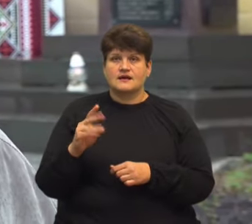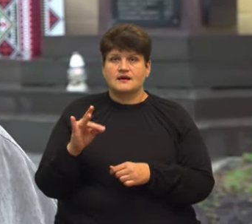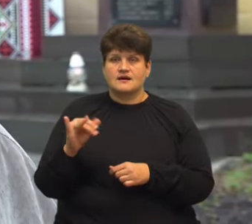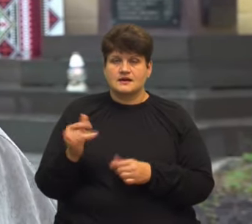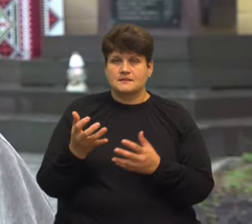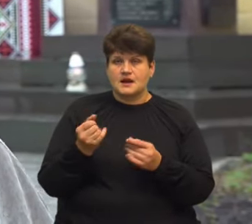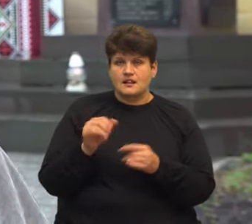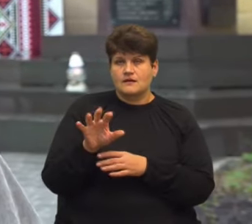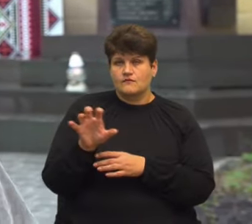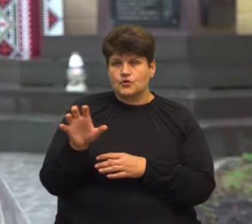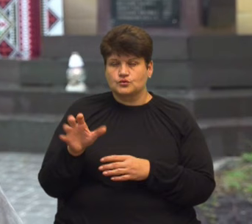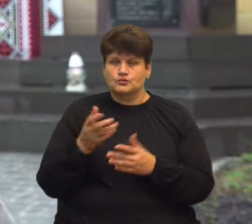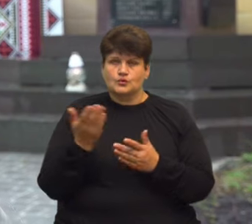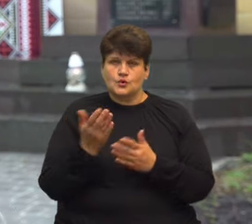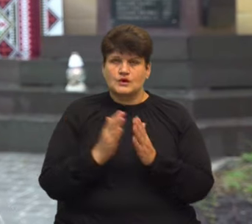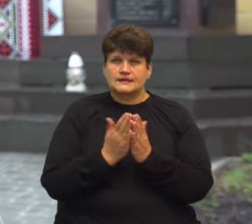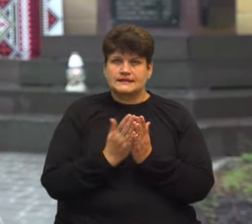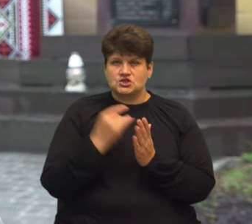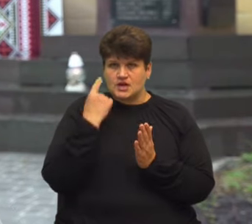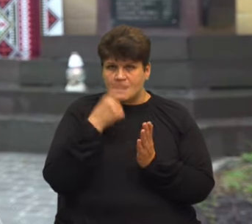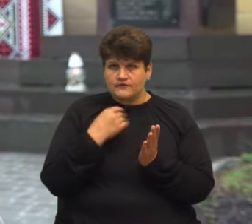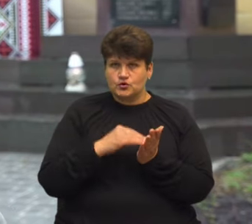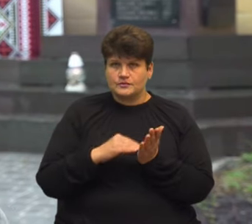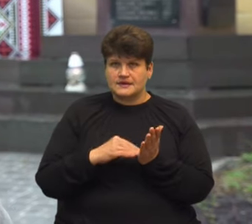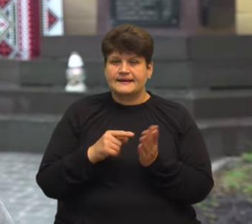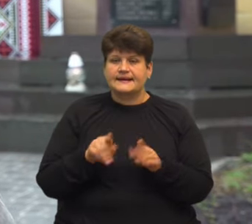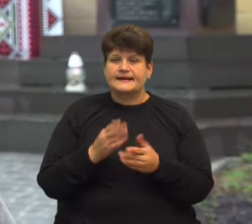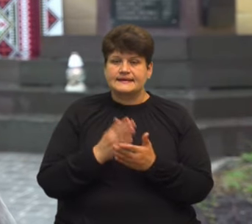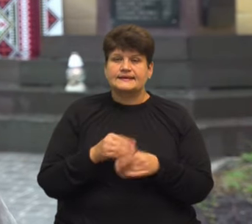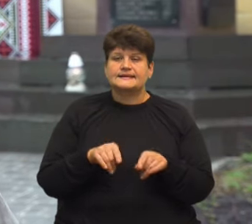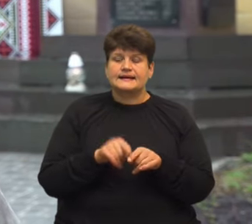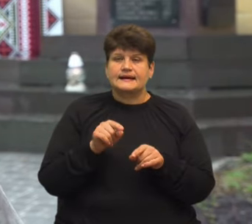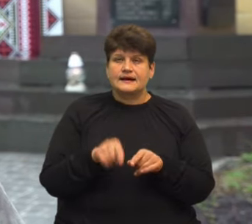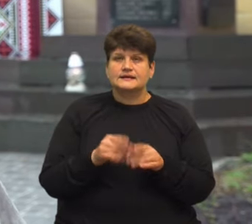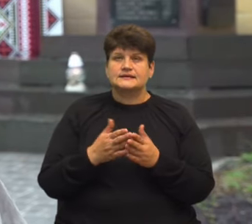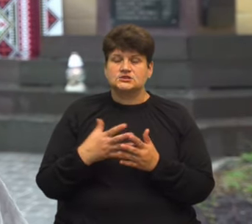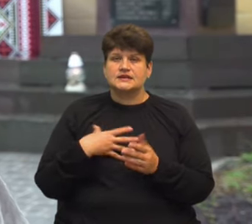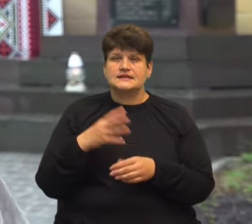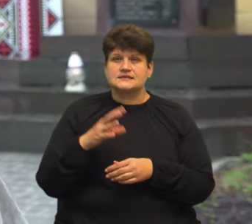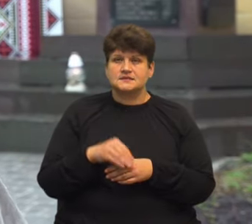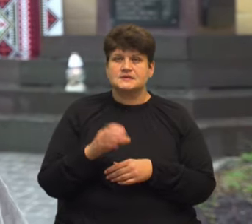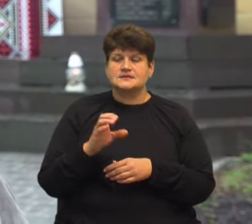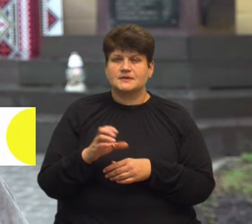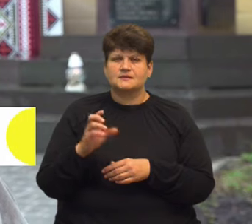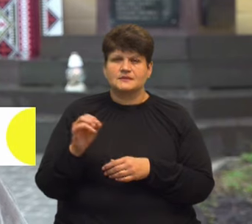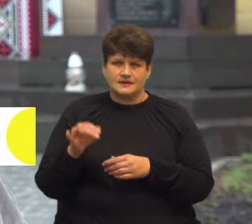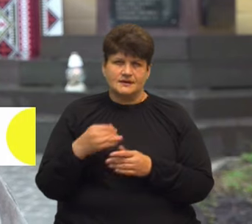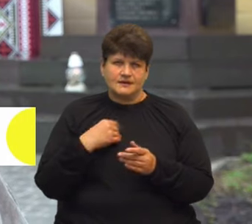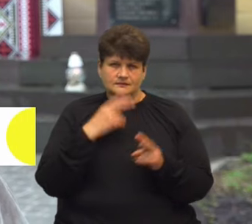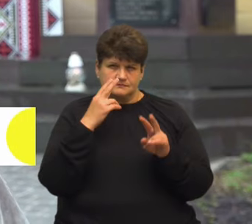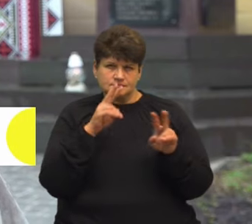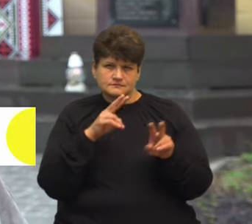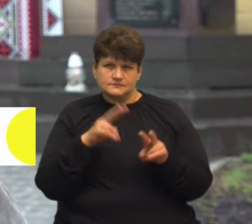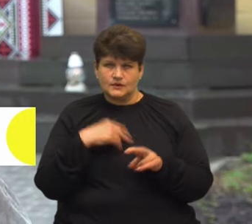його книжки автобіографії. Знаєте, є така книжка, знаєте, і там загибель Степана Бандери. Знаєте, я собі дивився його всі